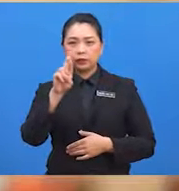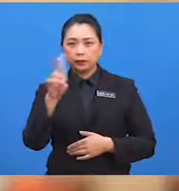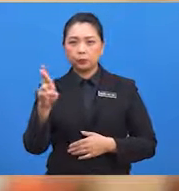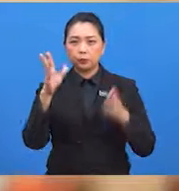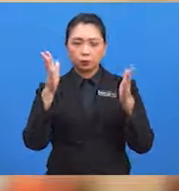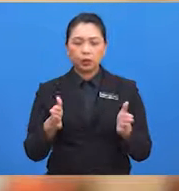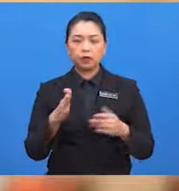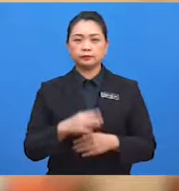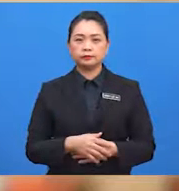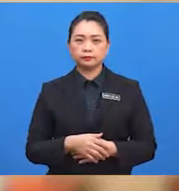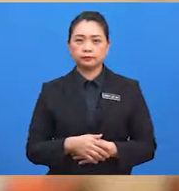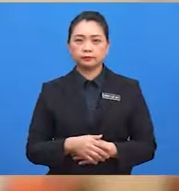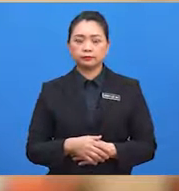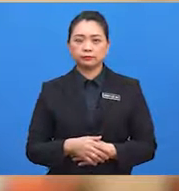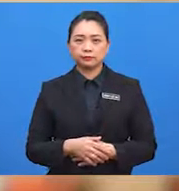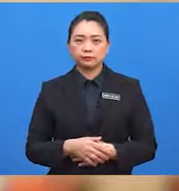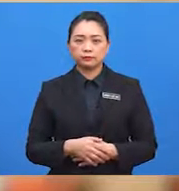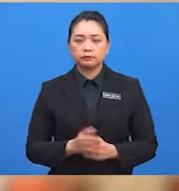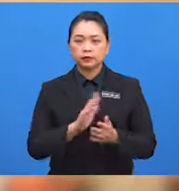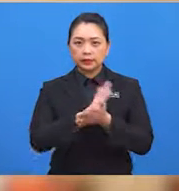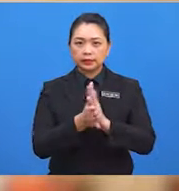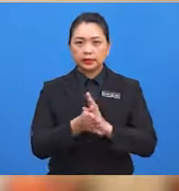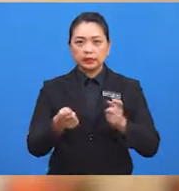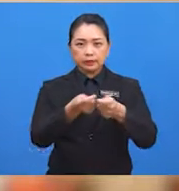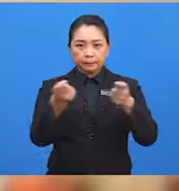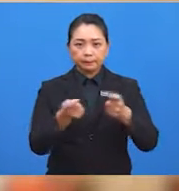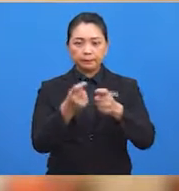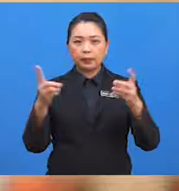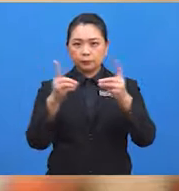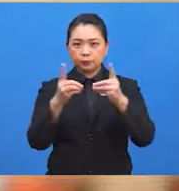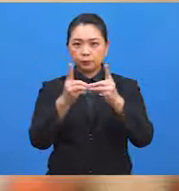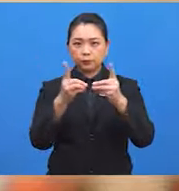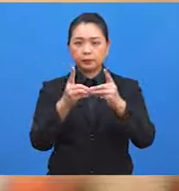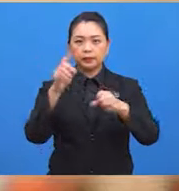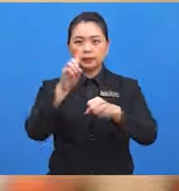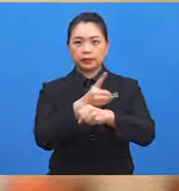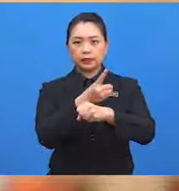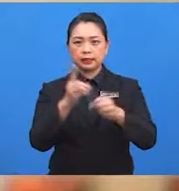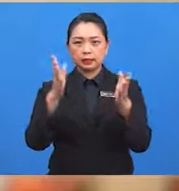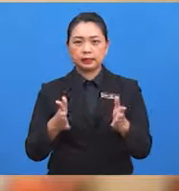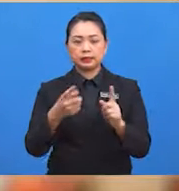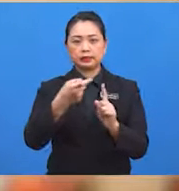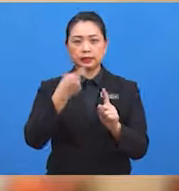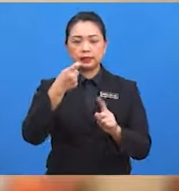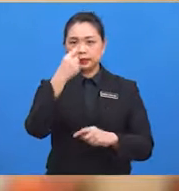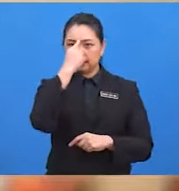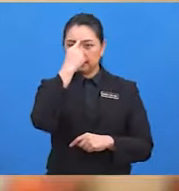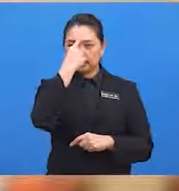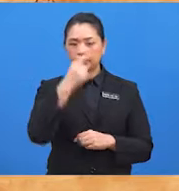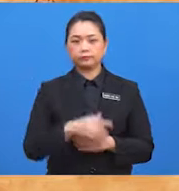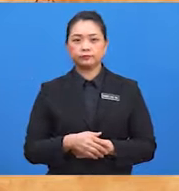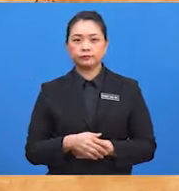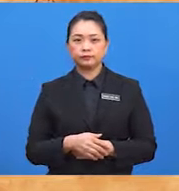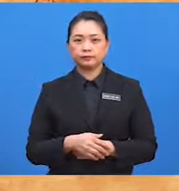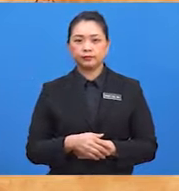orang. Ur telah menjadi tempat pertemuan pedagang dari jauh seperti India. Hal ini kerana